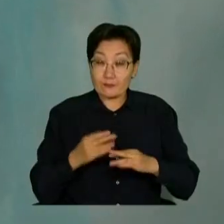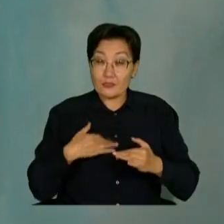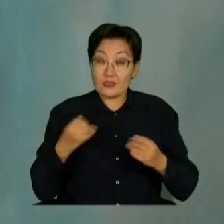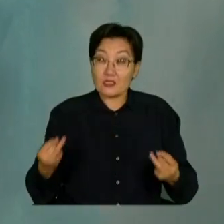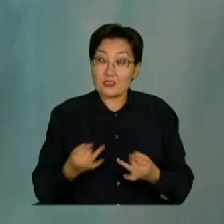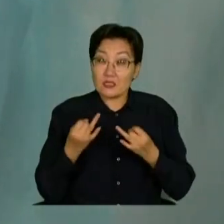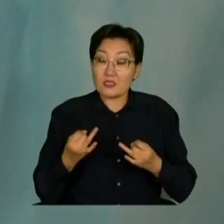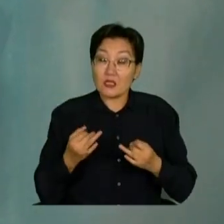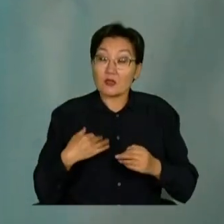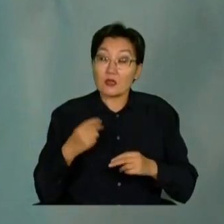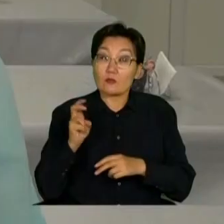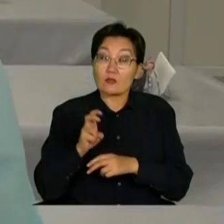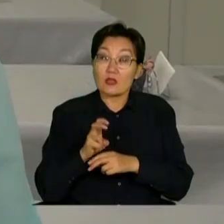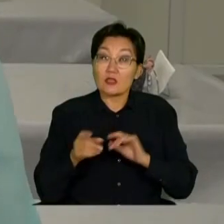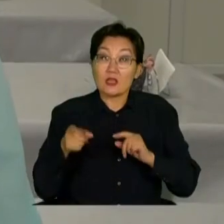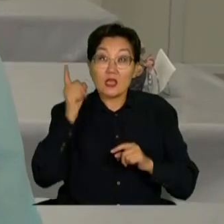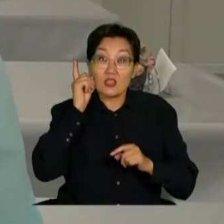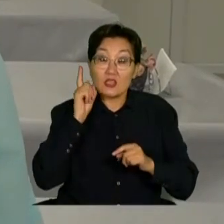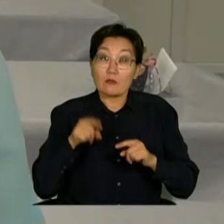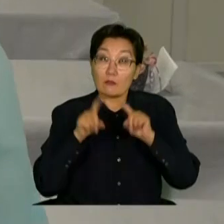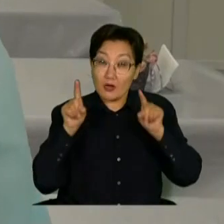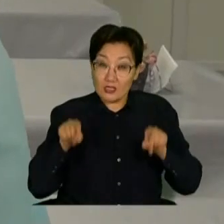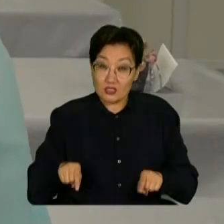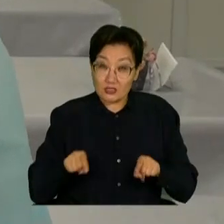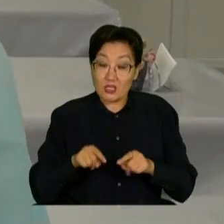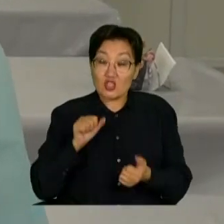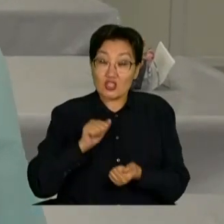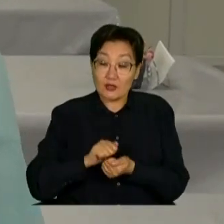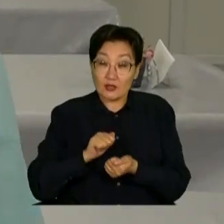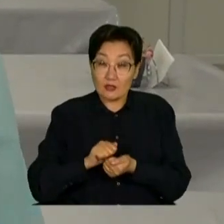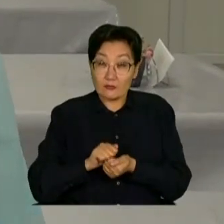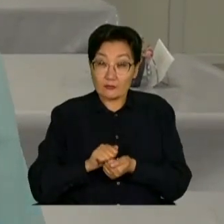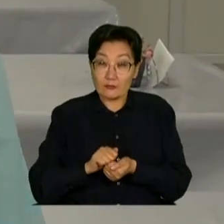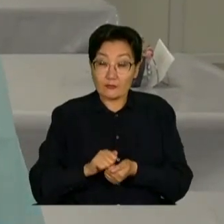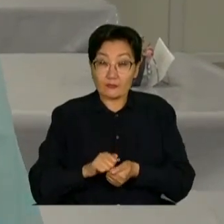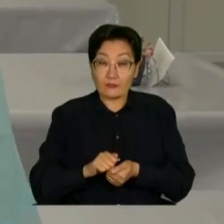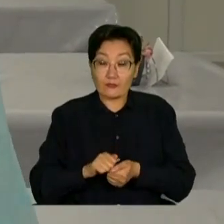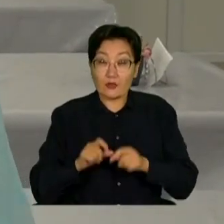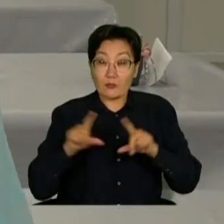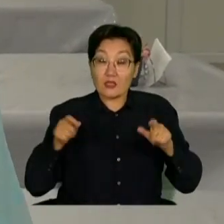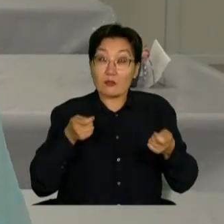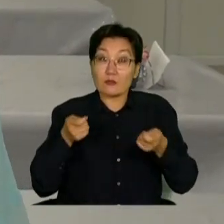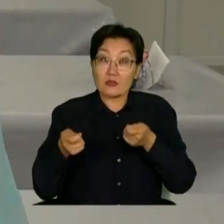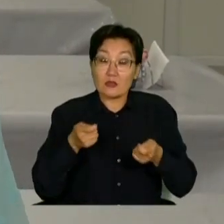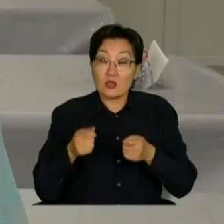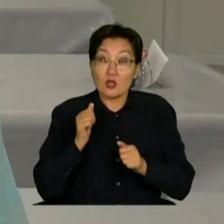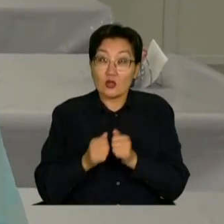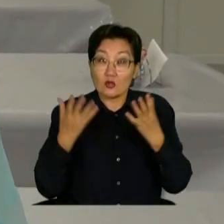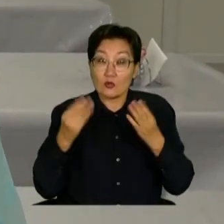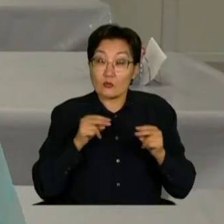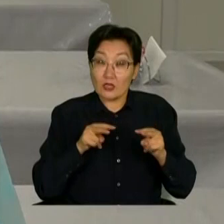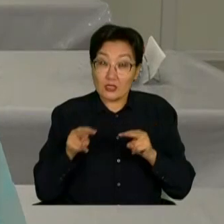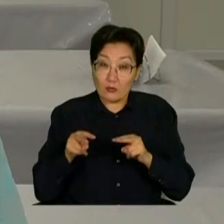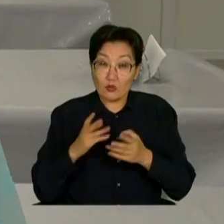келіп қараймыз. Біз күнделікті Инстаграм парақшасында жариялайды. Біздің әкімшілік, мектептің әкімшілігі. Біз оны күнделікті қадағалап,